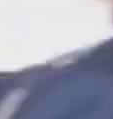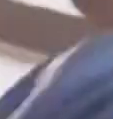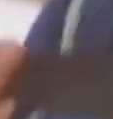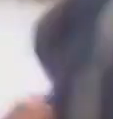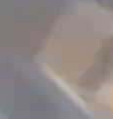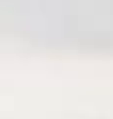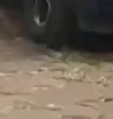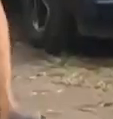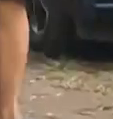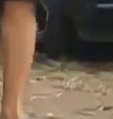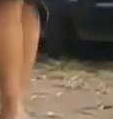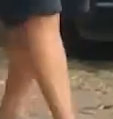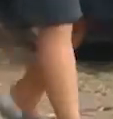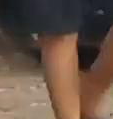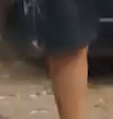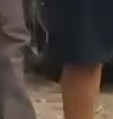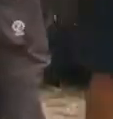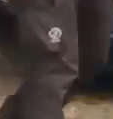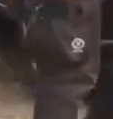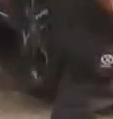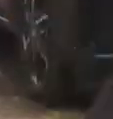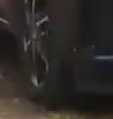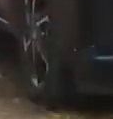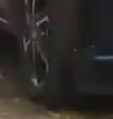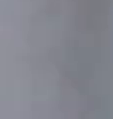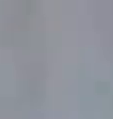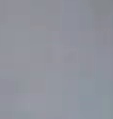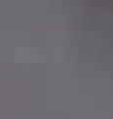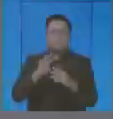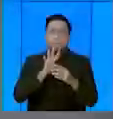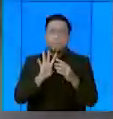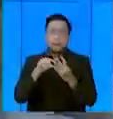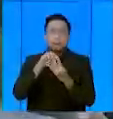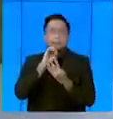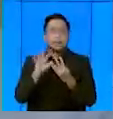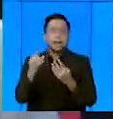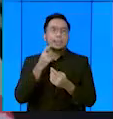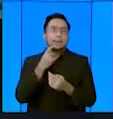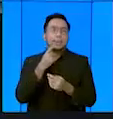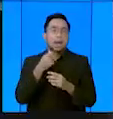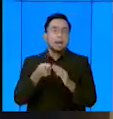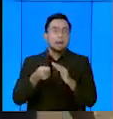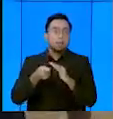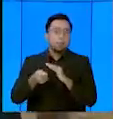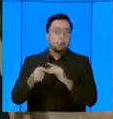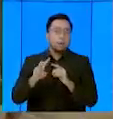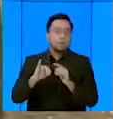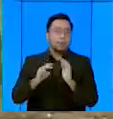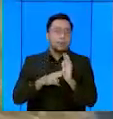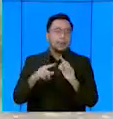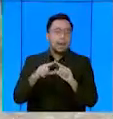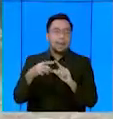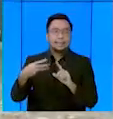baru bermunculan. 4 kelompok motor di Cirebon kompak angkat bicara soal kasus pembunuhan Vina Eki.